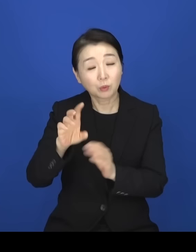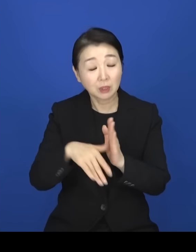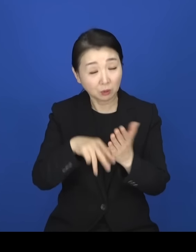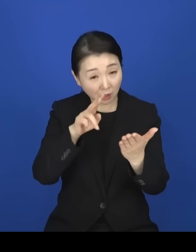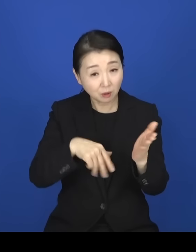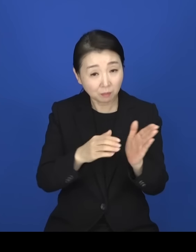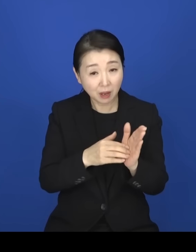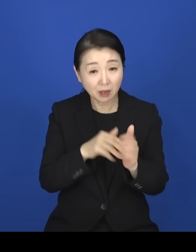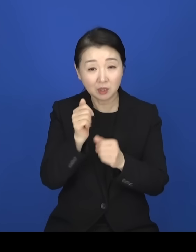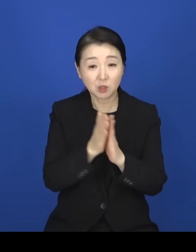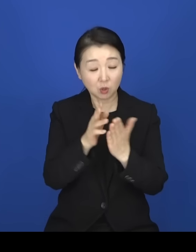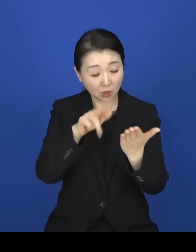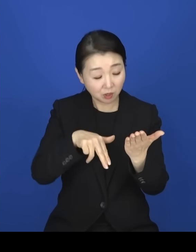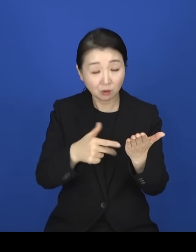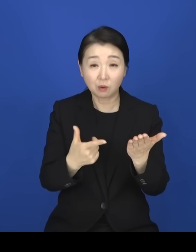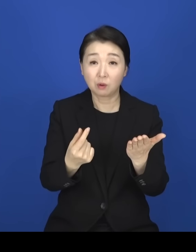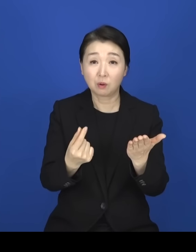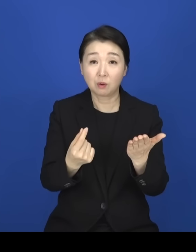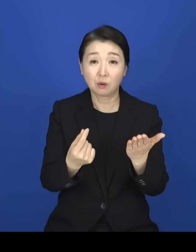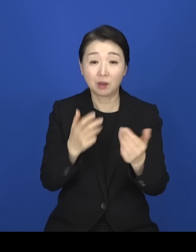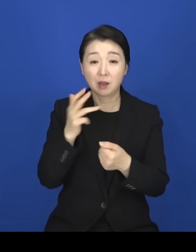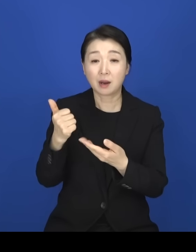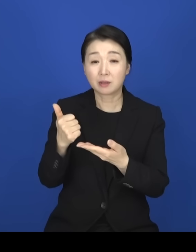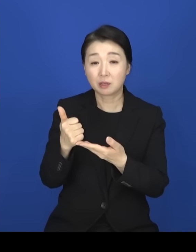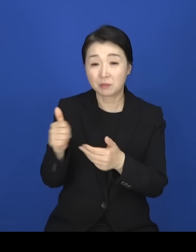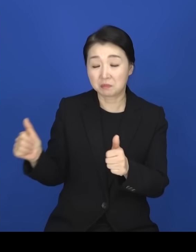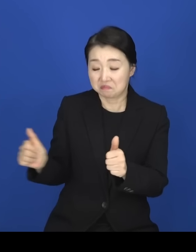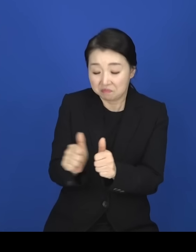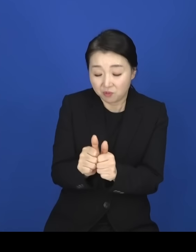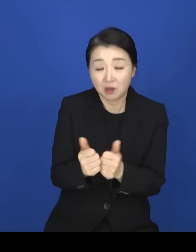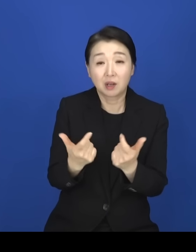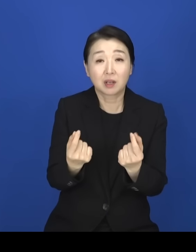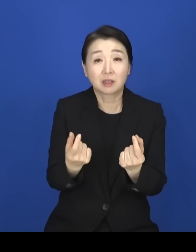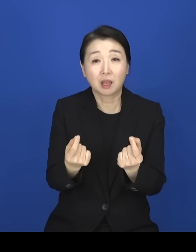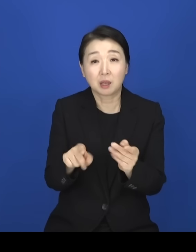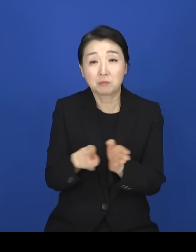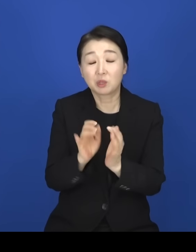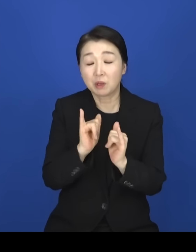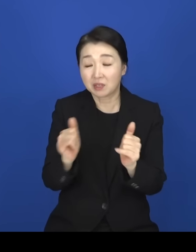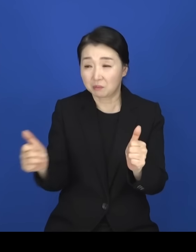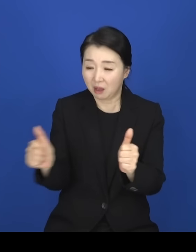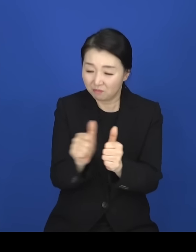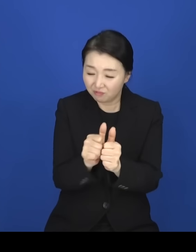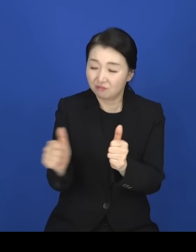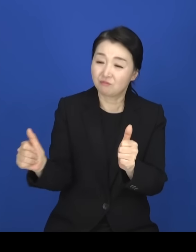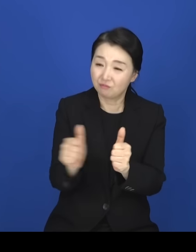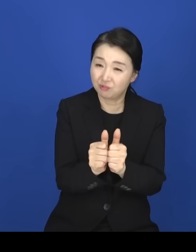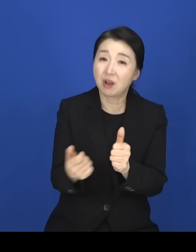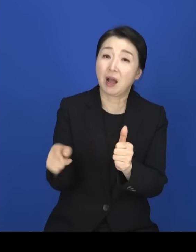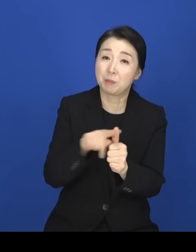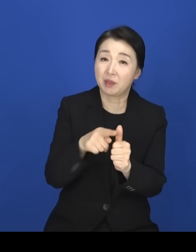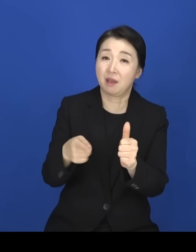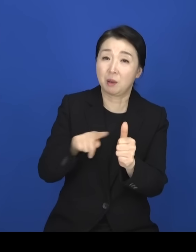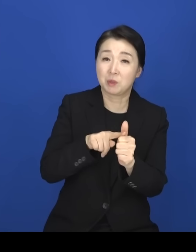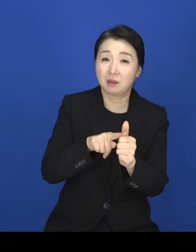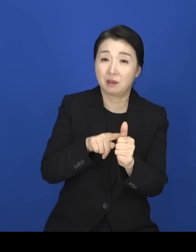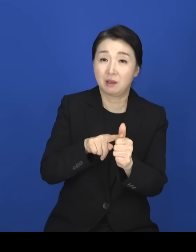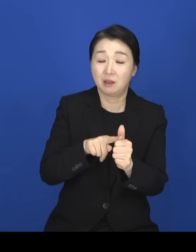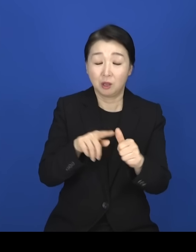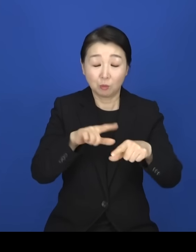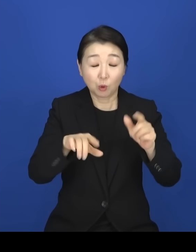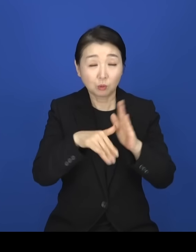또 이제 성경을 읽기 시작하니까는 하나님이 붙여주신 것 같아요. 예. 이렇게 믿음의 동료들을 자꾸 붙여주시더라고요. 아, 예. 평상시에는